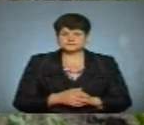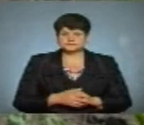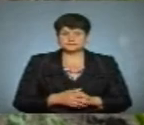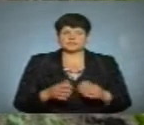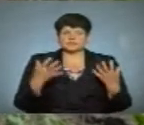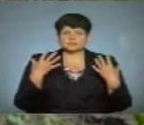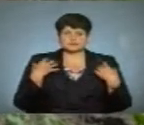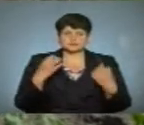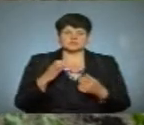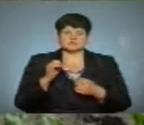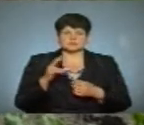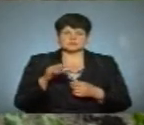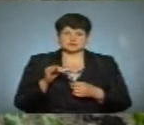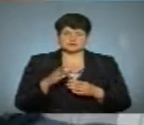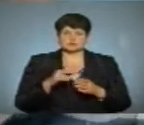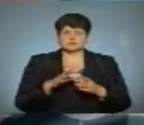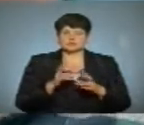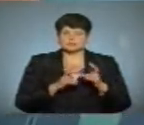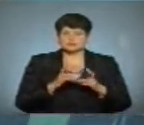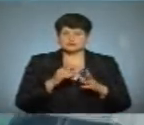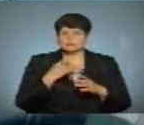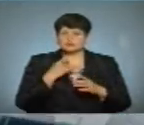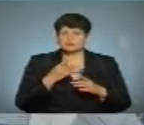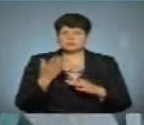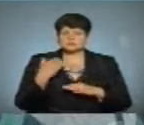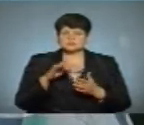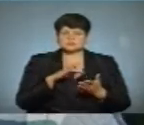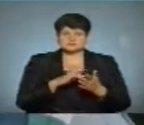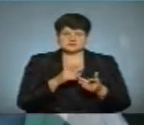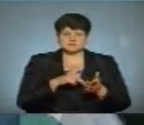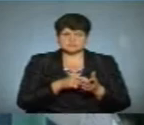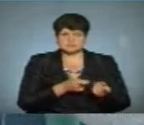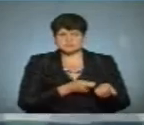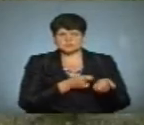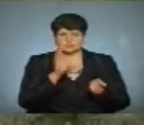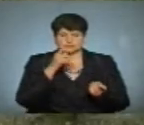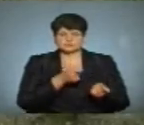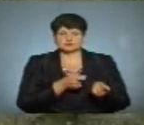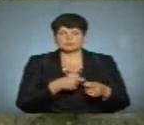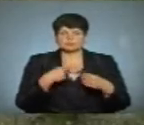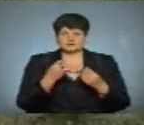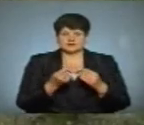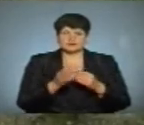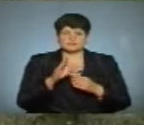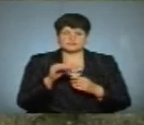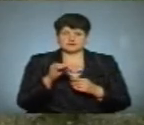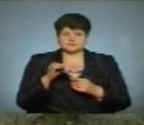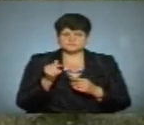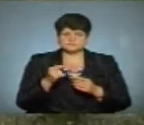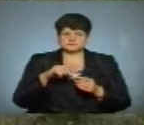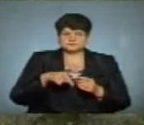комбінату комунальних підприємств Юрій Альбертович каже, раніше в центр міста воду подавали з водонапірної вежі та цієї свердловини. У